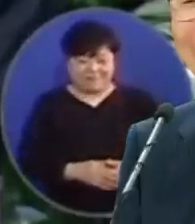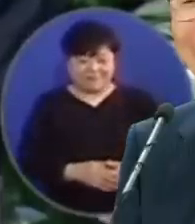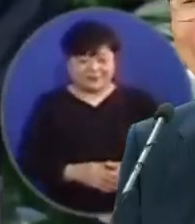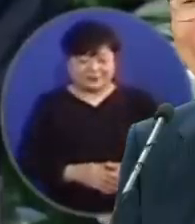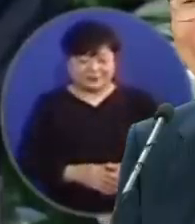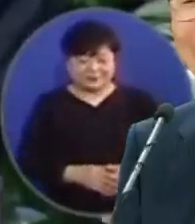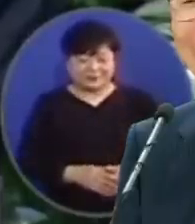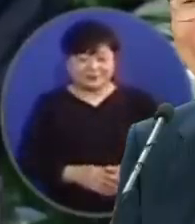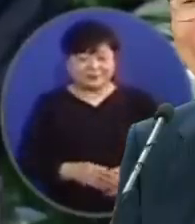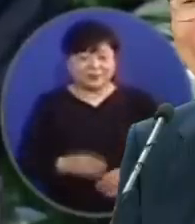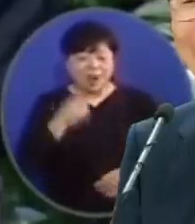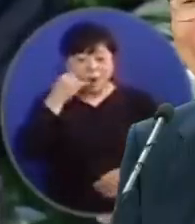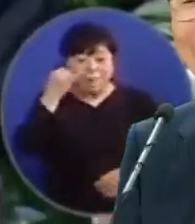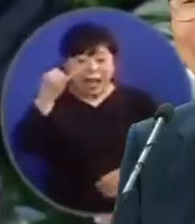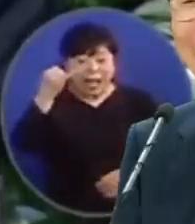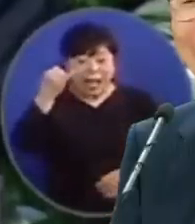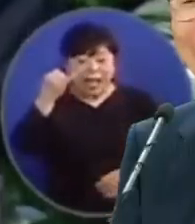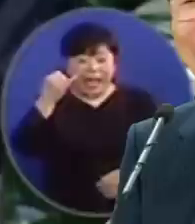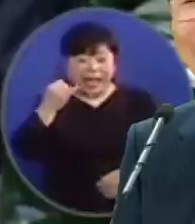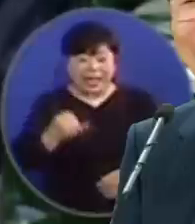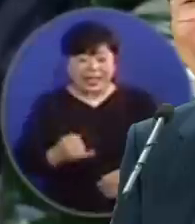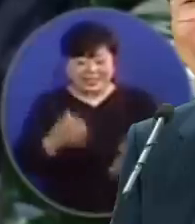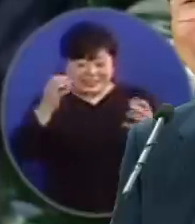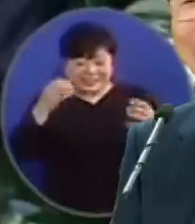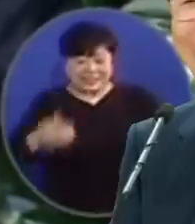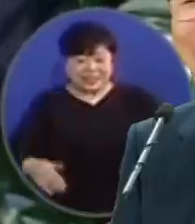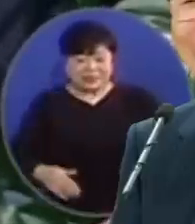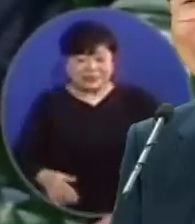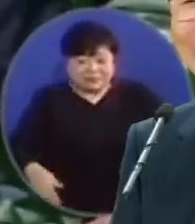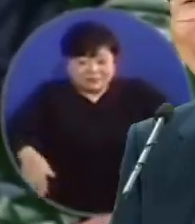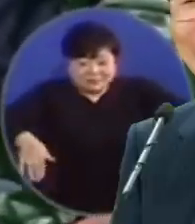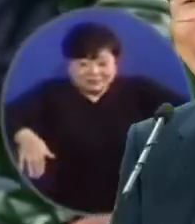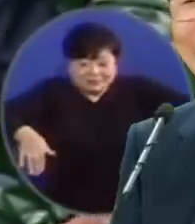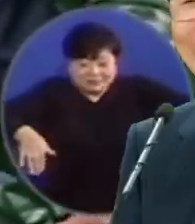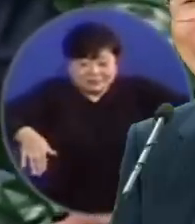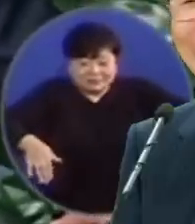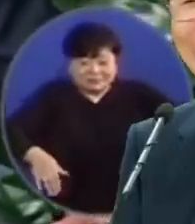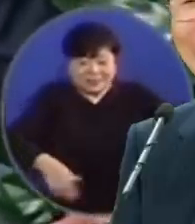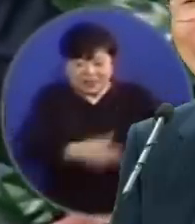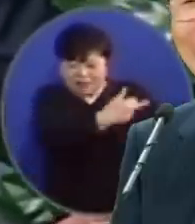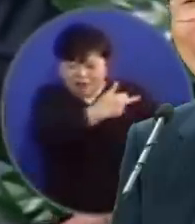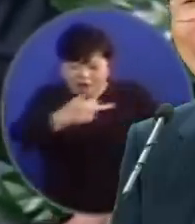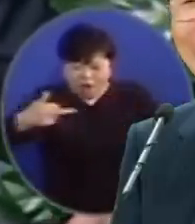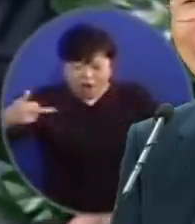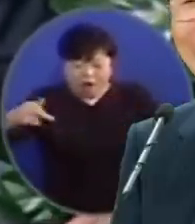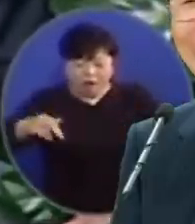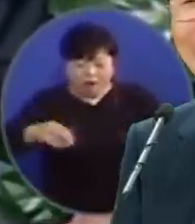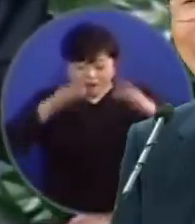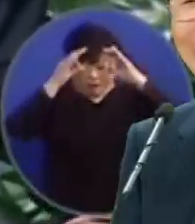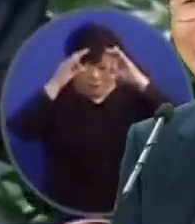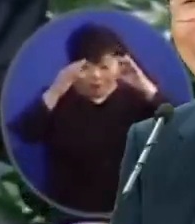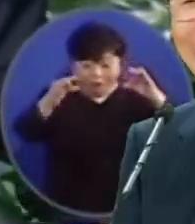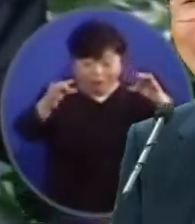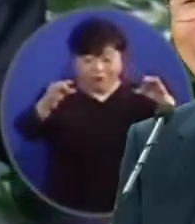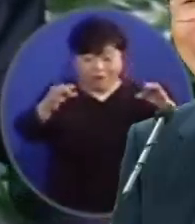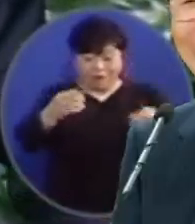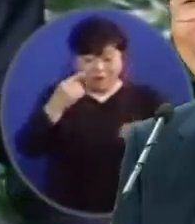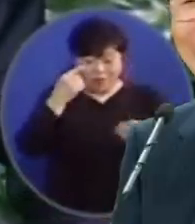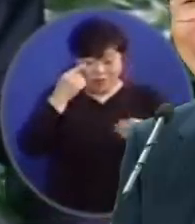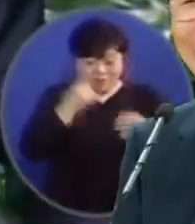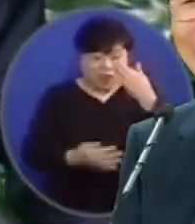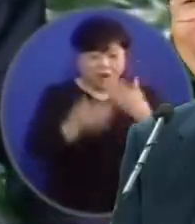덤부세웁니다. 날개가 세워요. 그게 닭이 엄청나게 커 보입니다. 거기에다가 눈에